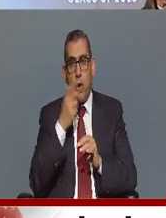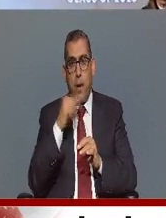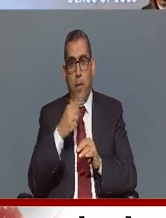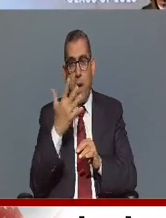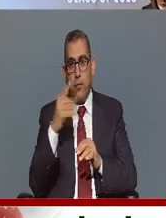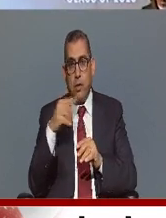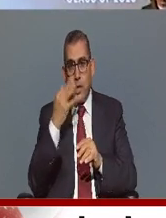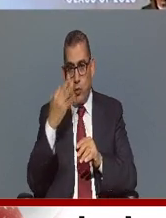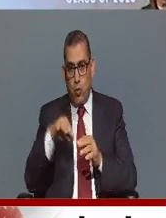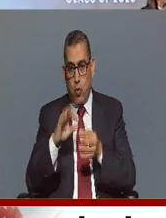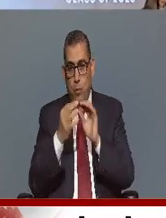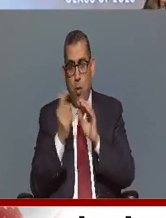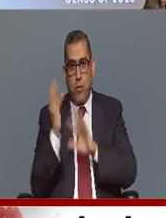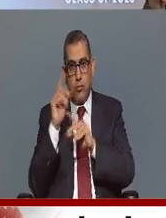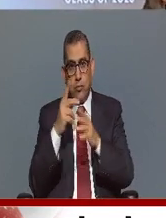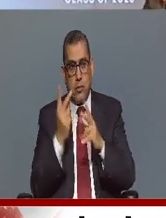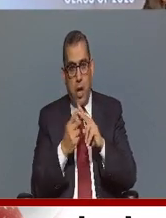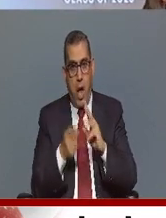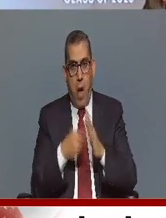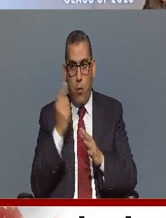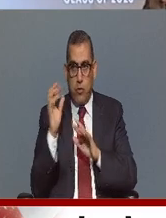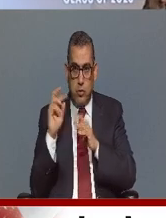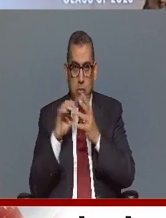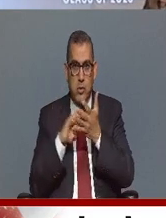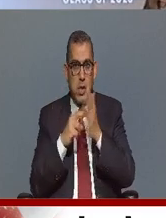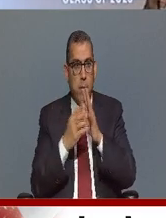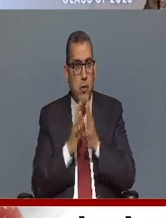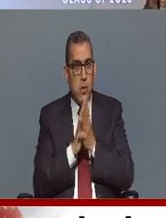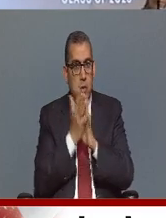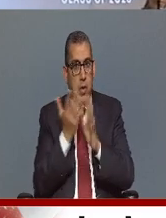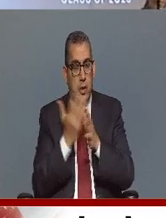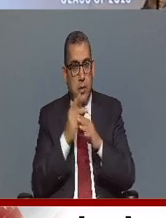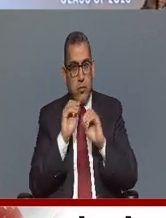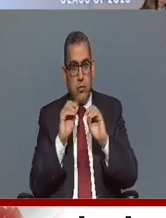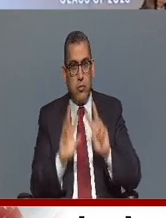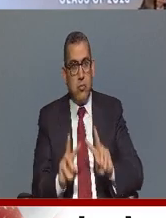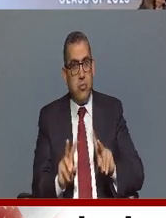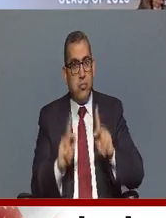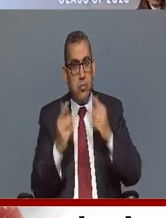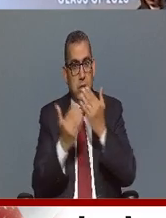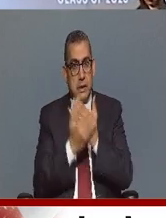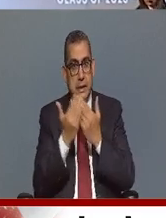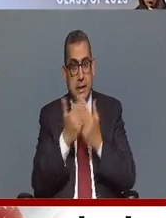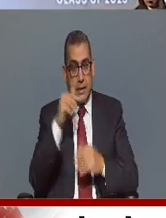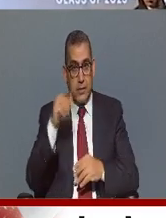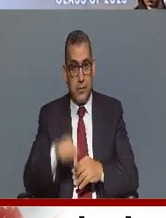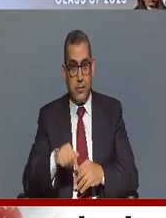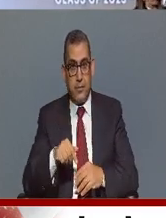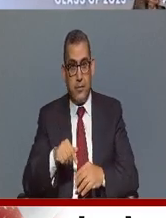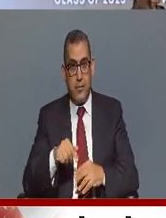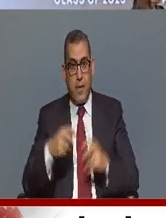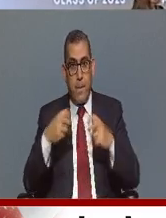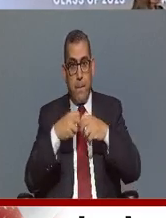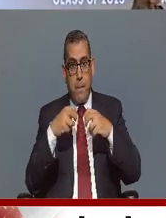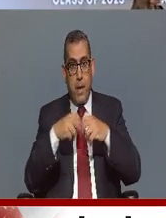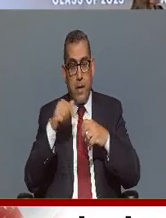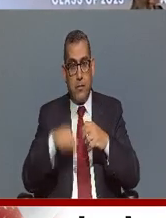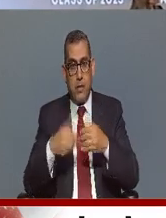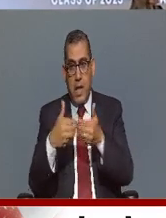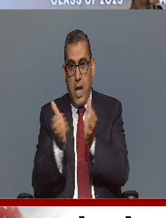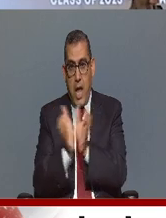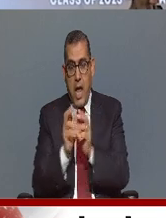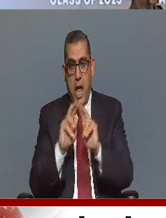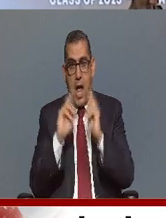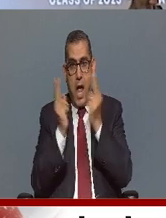3.5 مليون، وده يعني رقم غير مسبوق نتيجة التطوير اللي حصل في المعرض والهيئة العامة